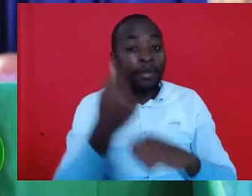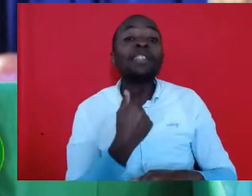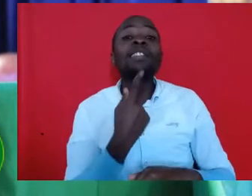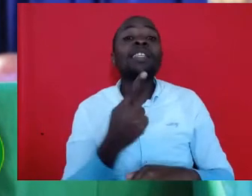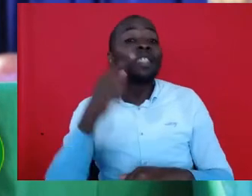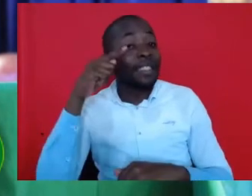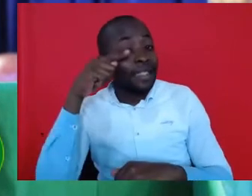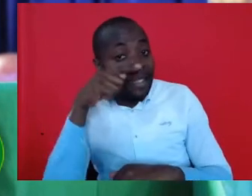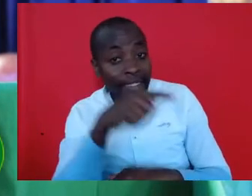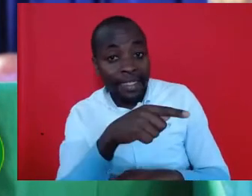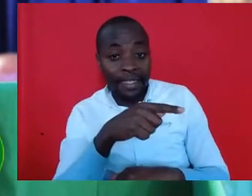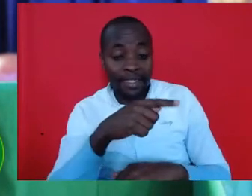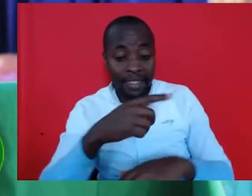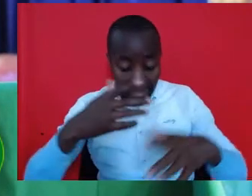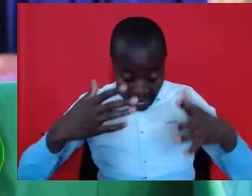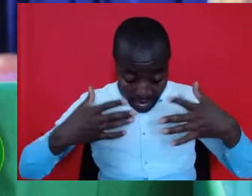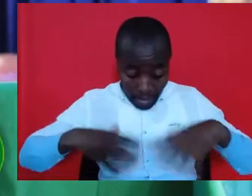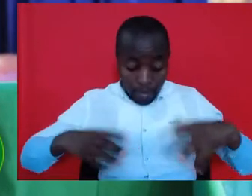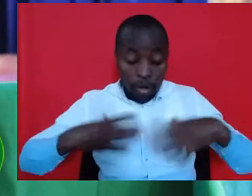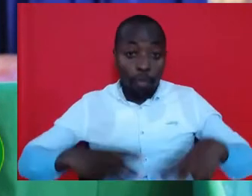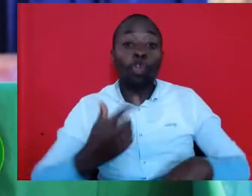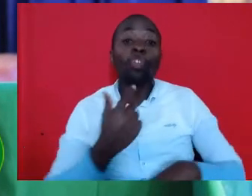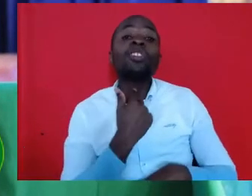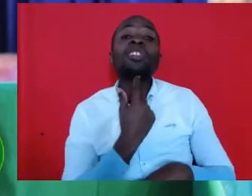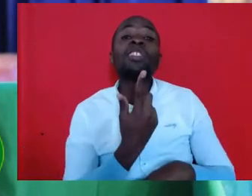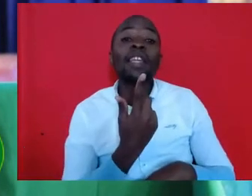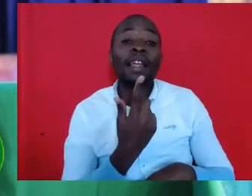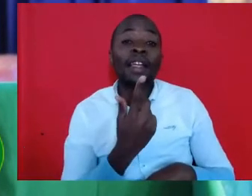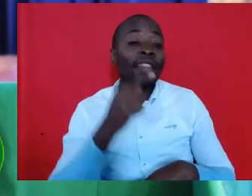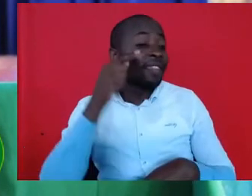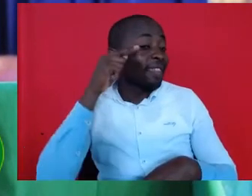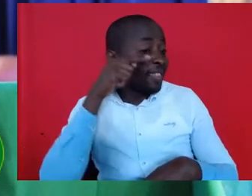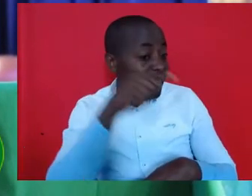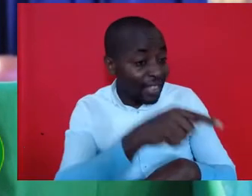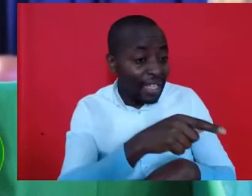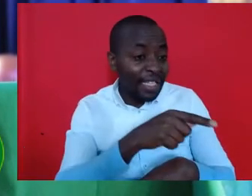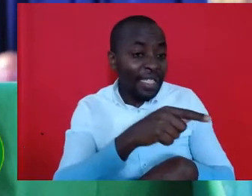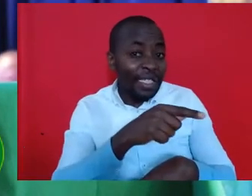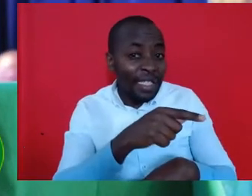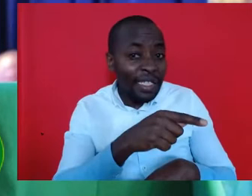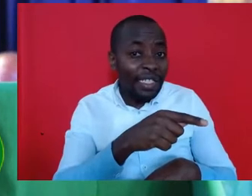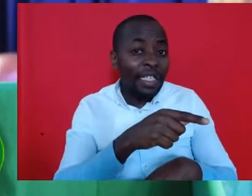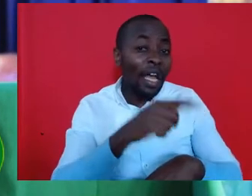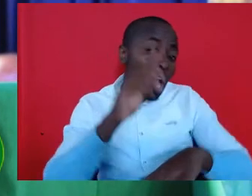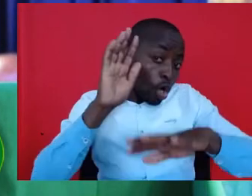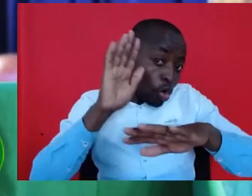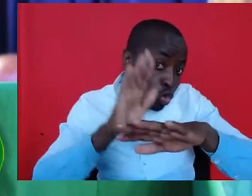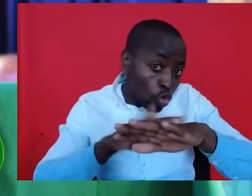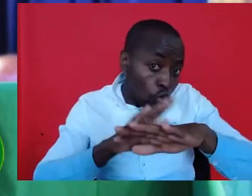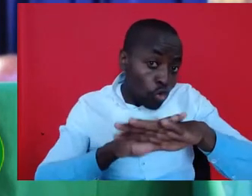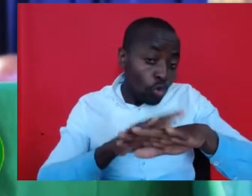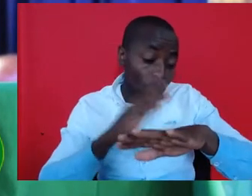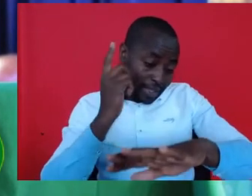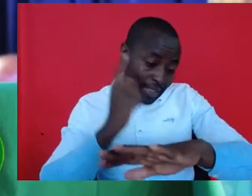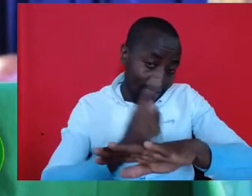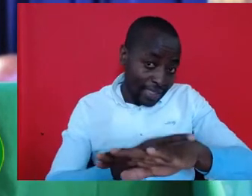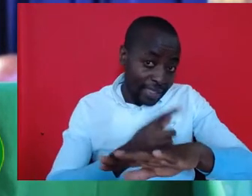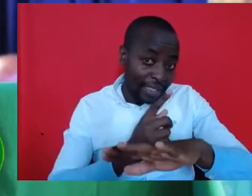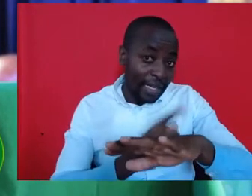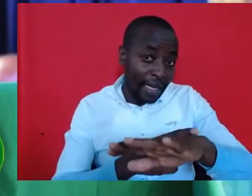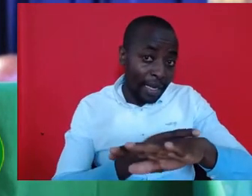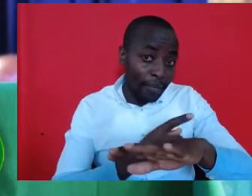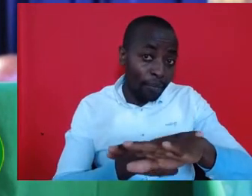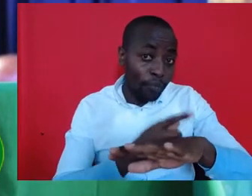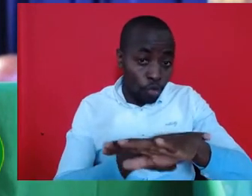watu hawa husema, huu sio wakati utupasao kuja, huu sio wakati